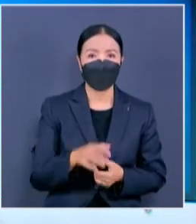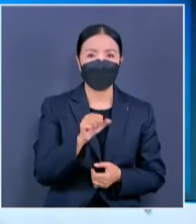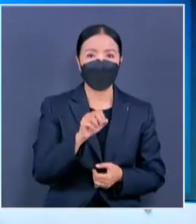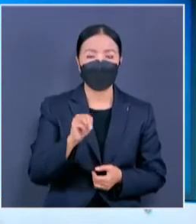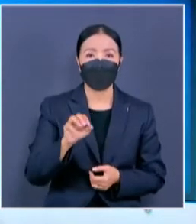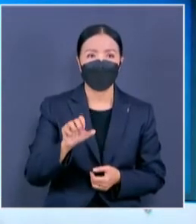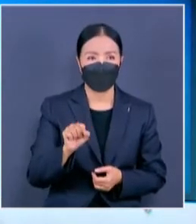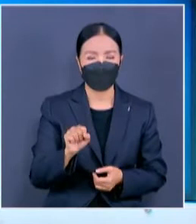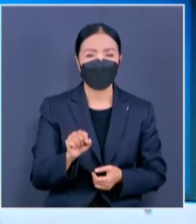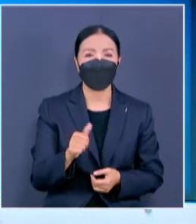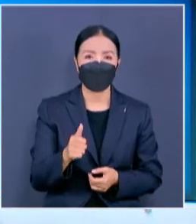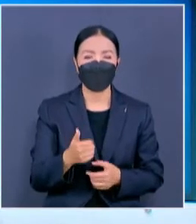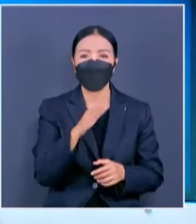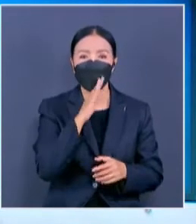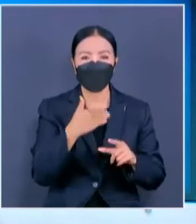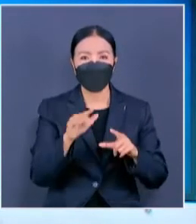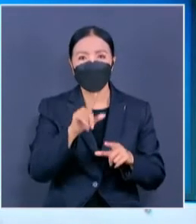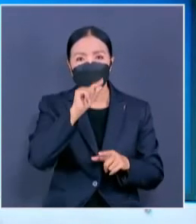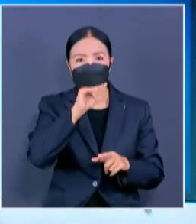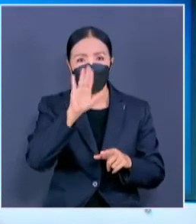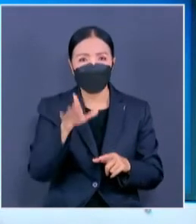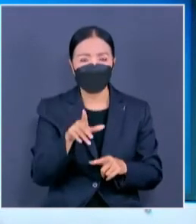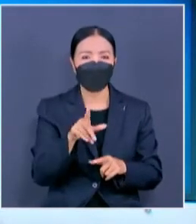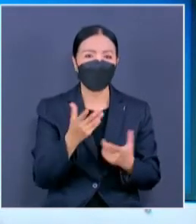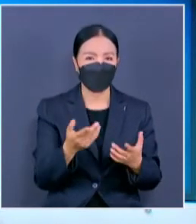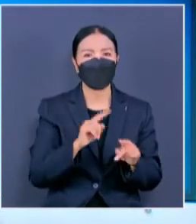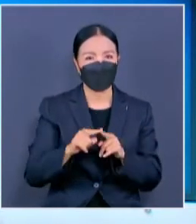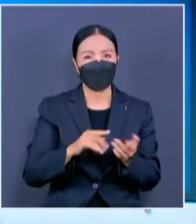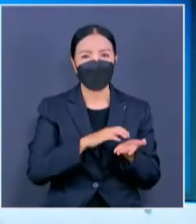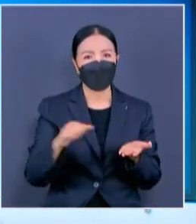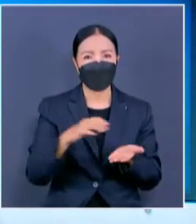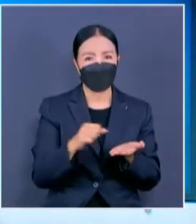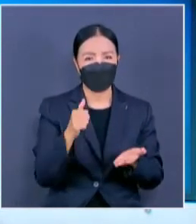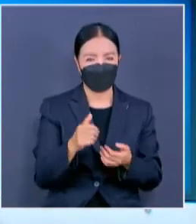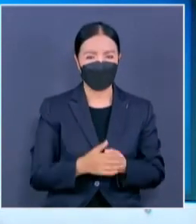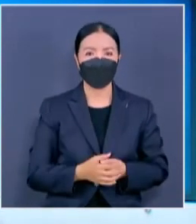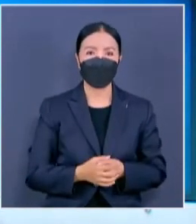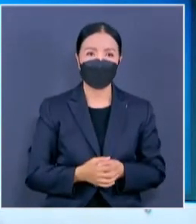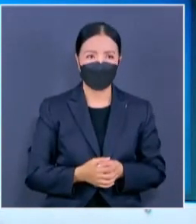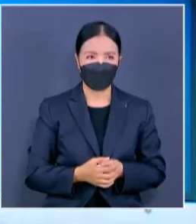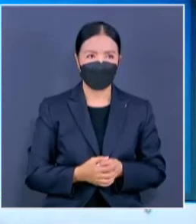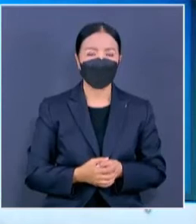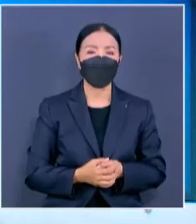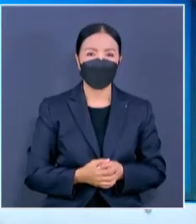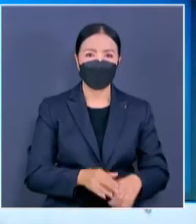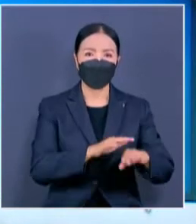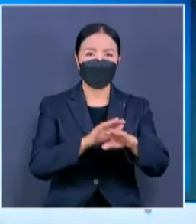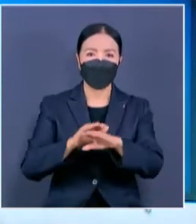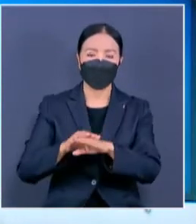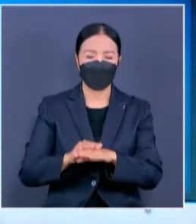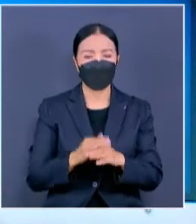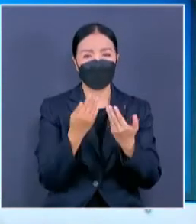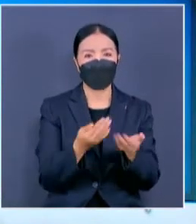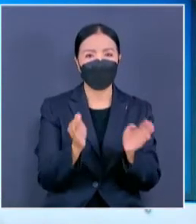ฮกอยู่แล ้ วแต่ถ้าเป็น LINE ถ้าเป็น Twitter หรือว่าถ้าเป็นโลกโซเชียลเนี่ยมันถูกแฮกได้เพราะฉะนั้นเราก็ต้องแจ้งอีกทางนึงเพื่อไปเตือนคนรอบข้าง